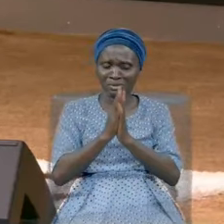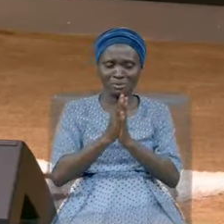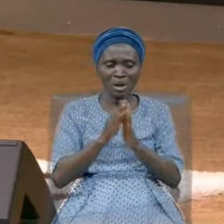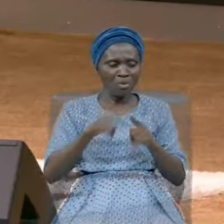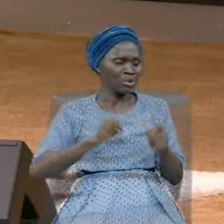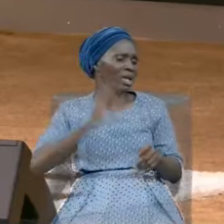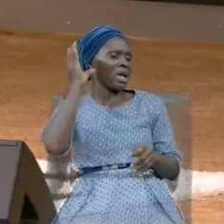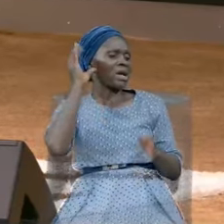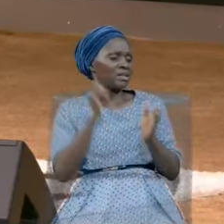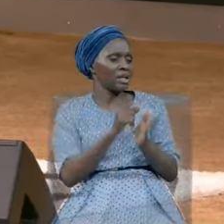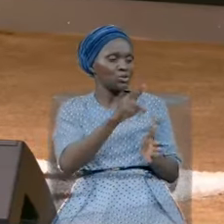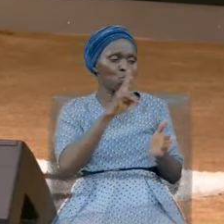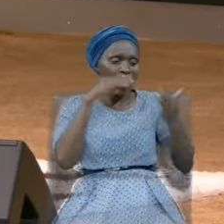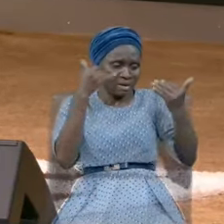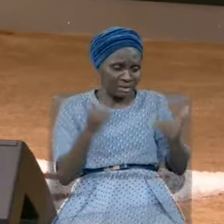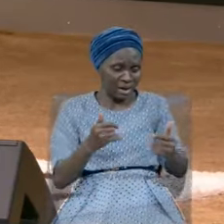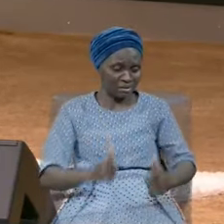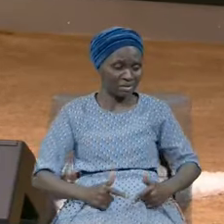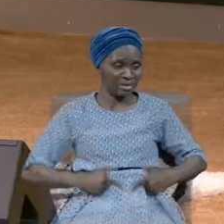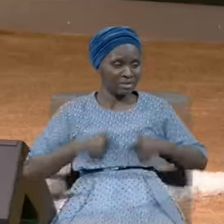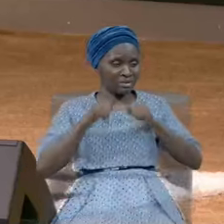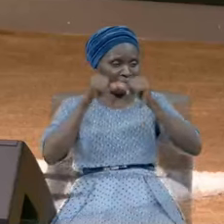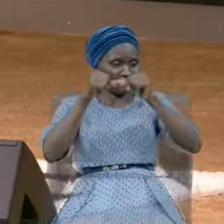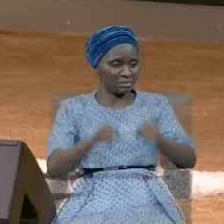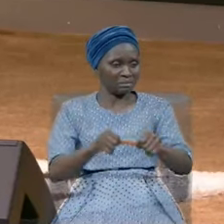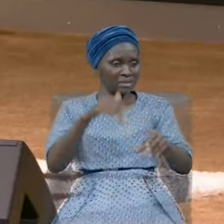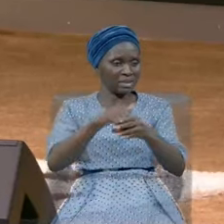appris maintenant que tu vis maintenant à Londres.